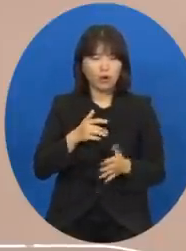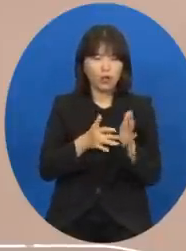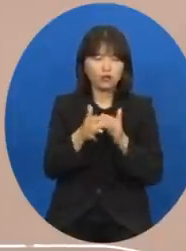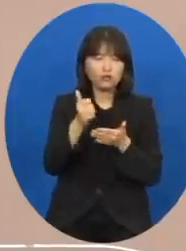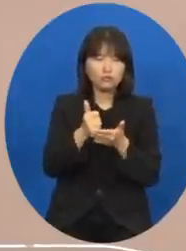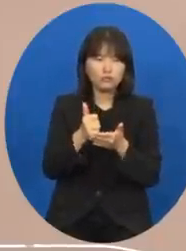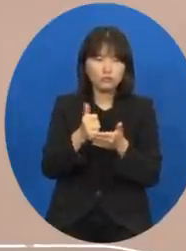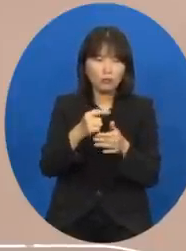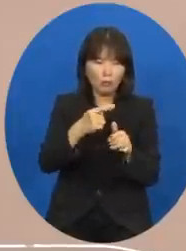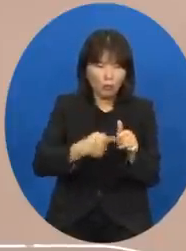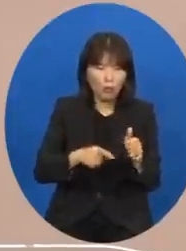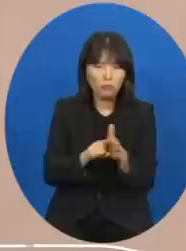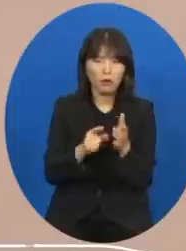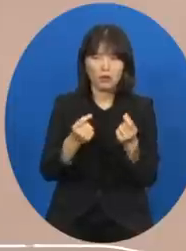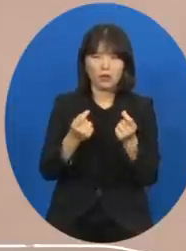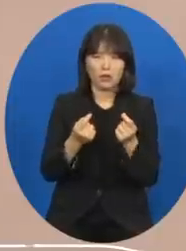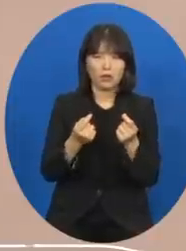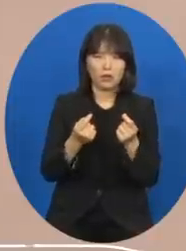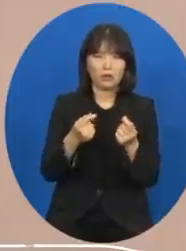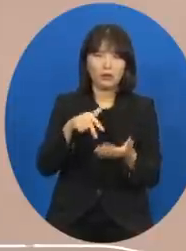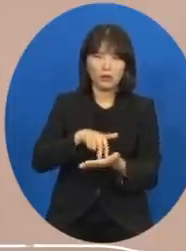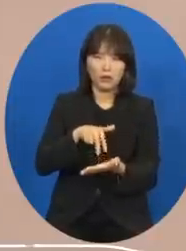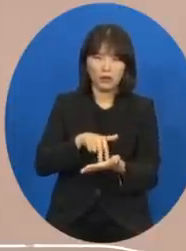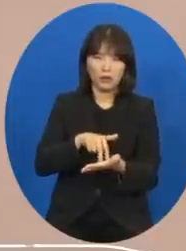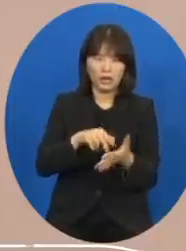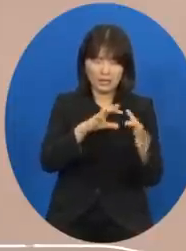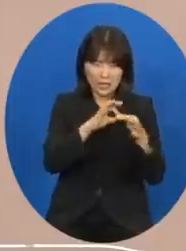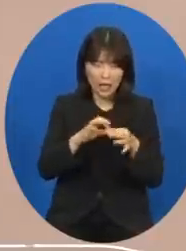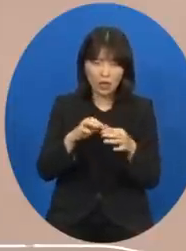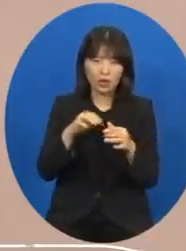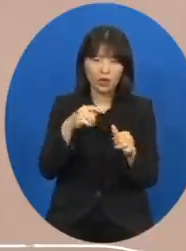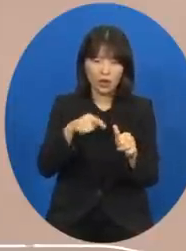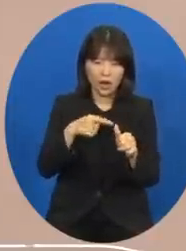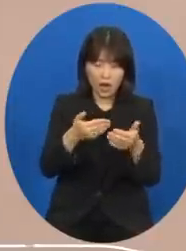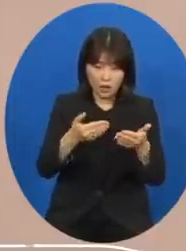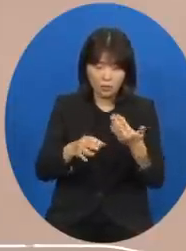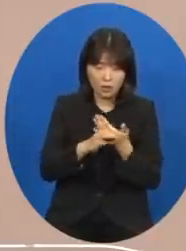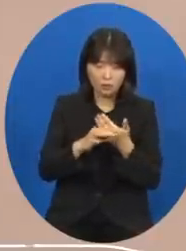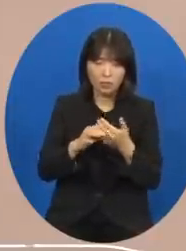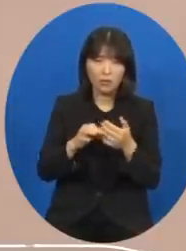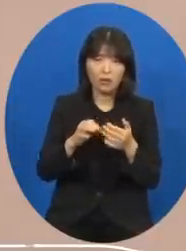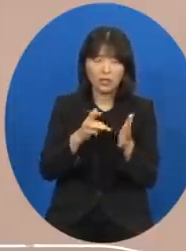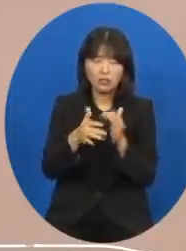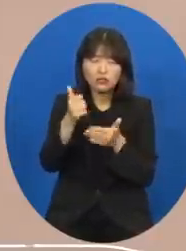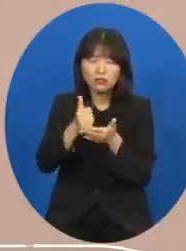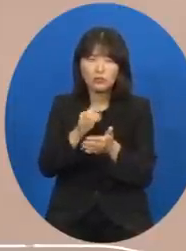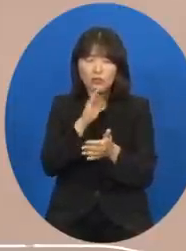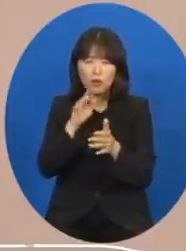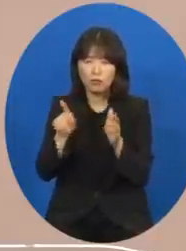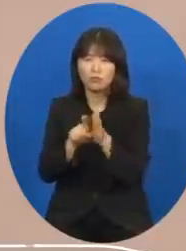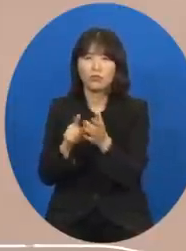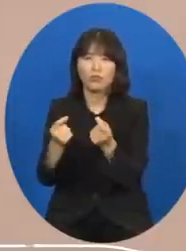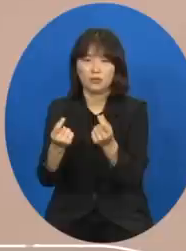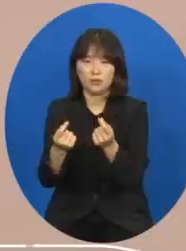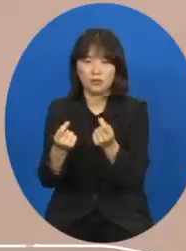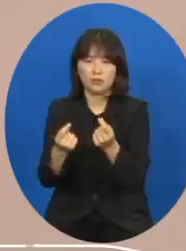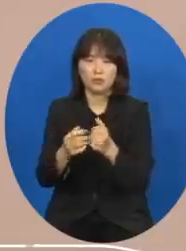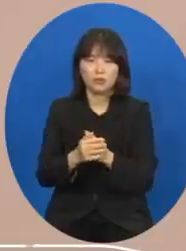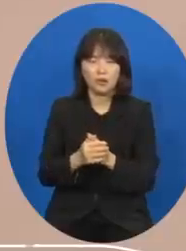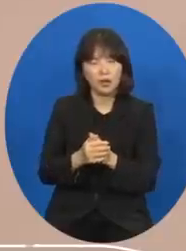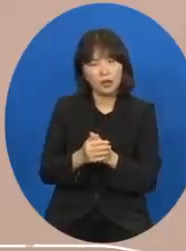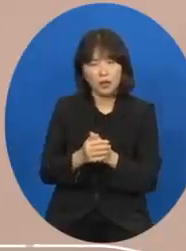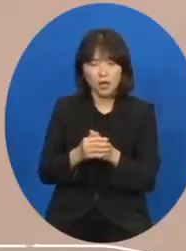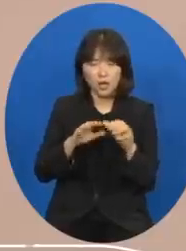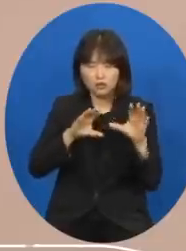같이 되어버린 거예요. 이 계속 양육 받다가는 자기가 예수 믿을 것처럼 되어버린 거예요. 이거 여기서 이거